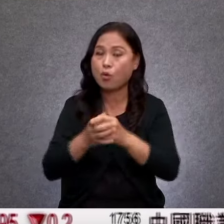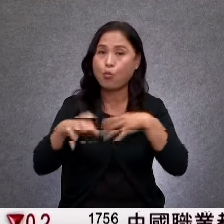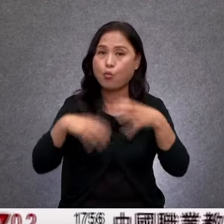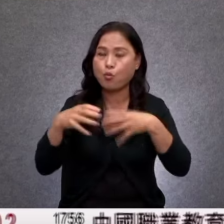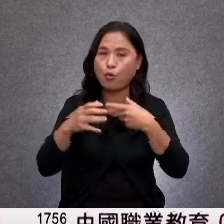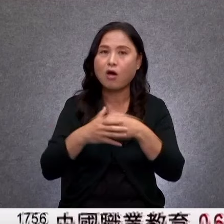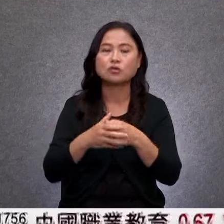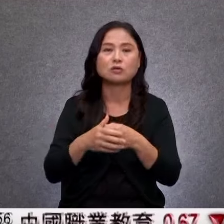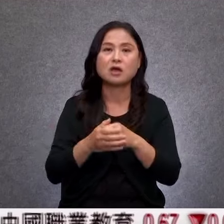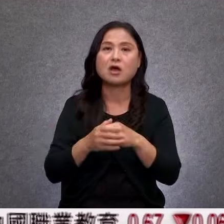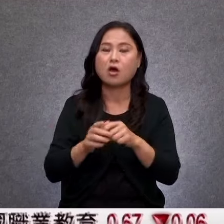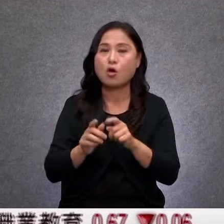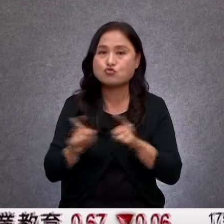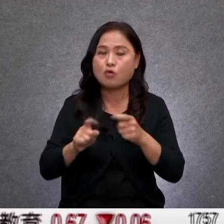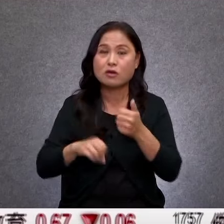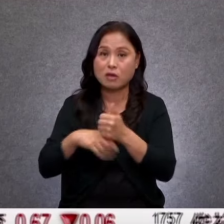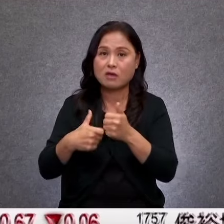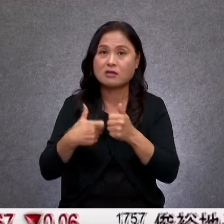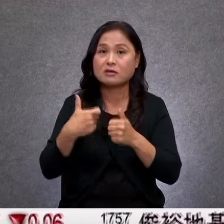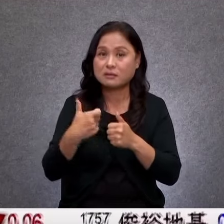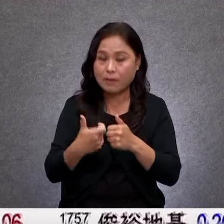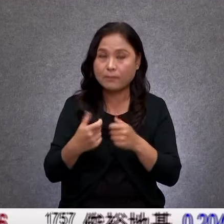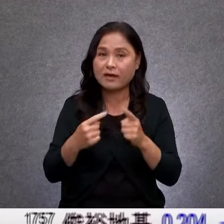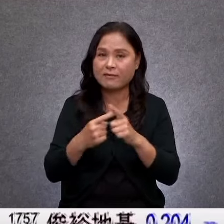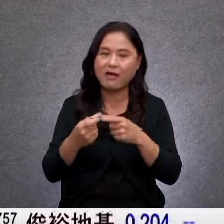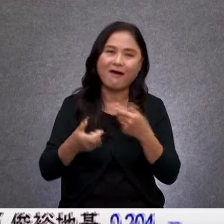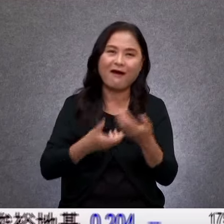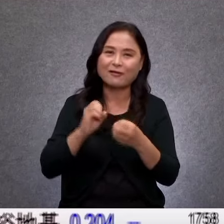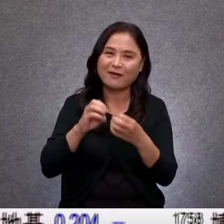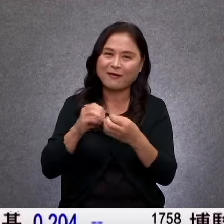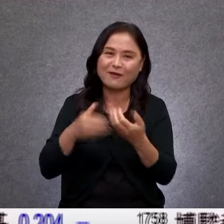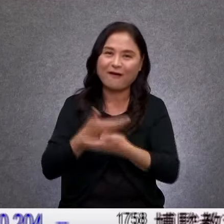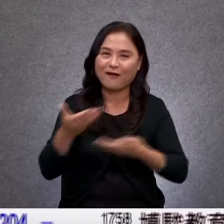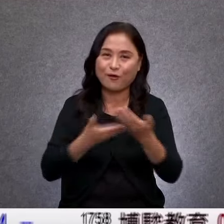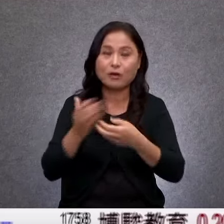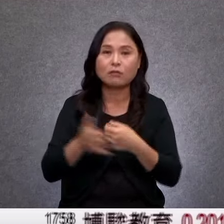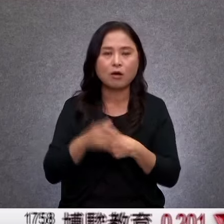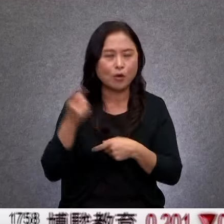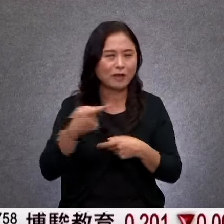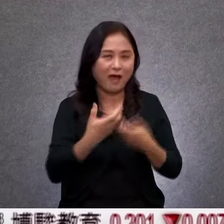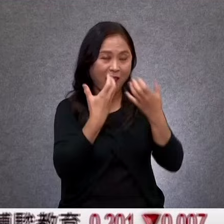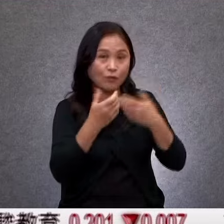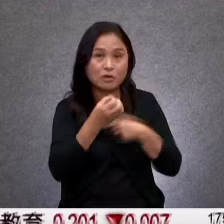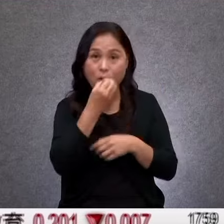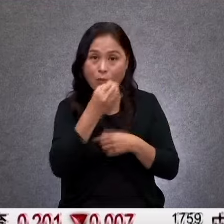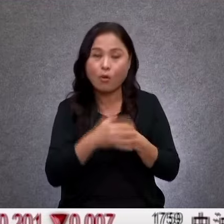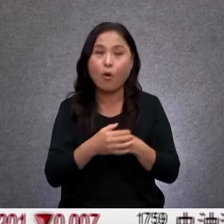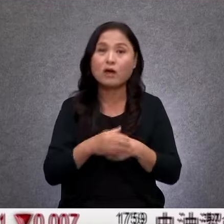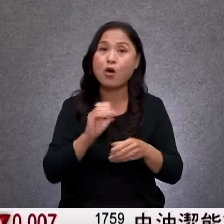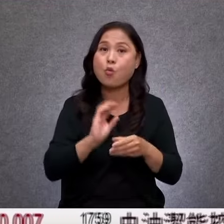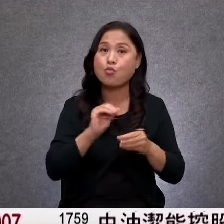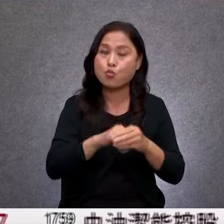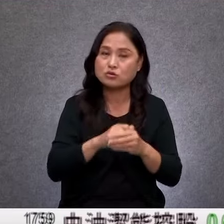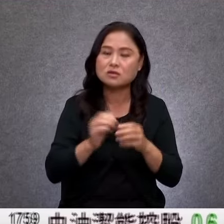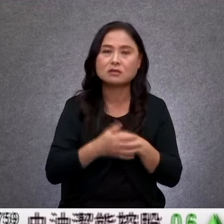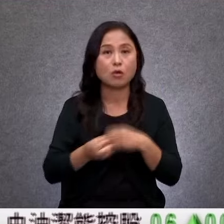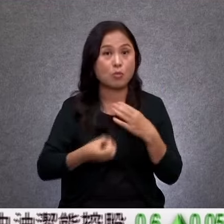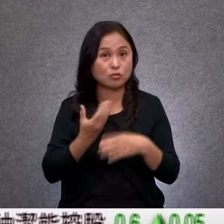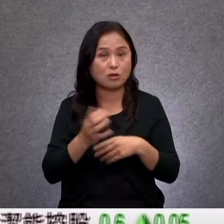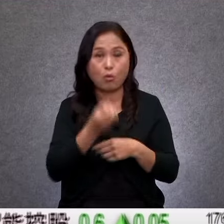啦，參加啲國際會議嘅時候咧，同一啲長期基金嘅人都有啲交流。其實我就見到佢哋咧都留意港